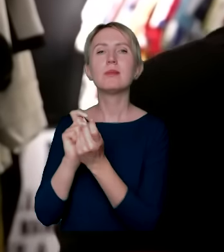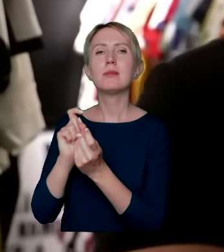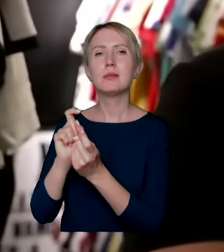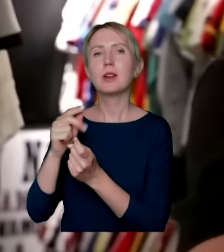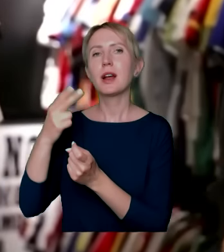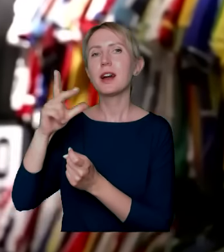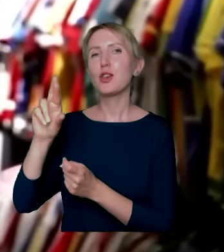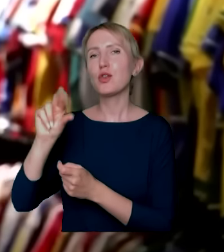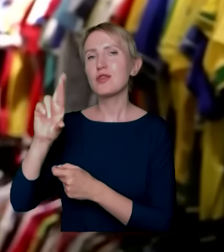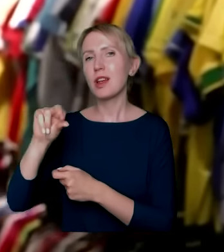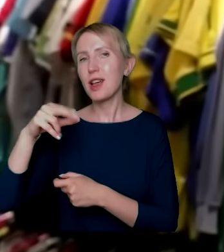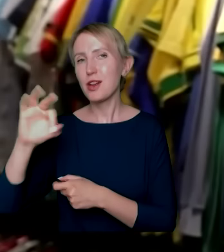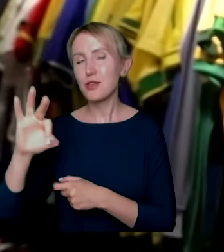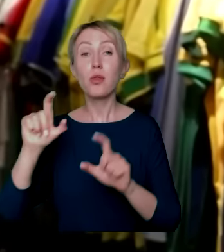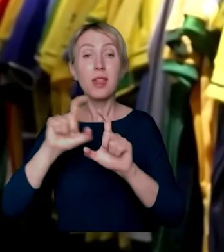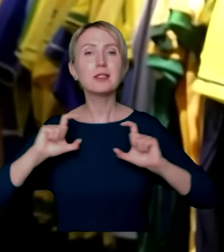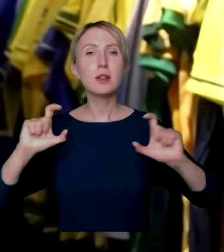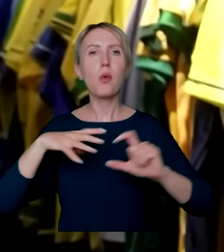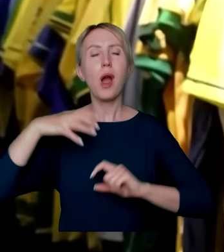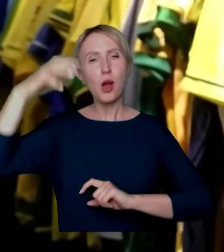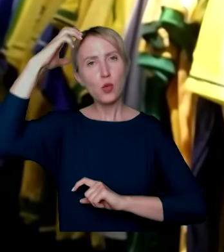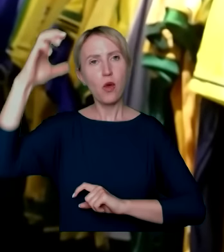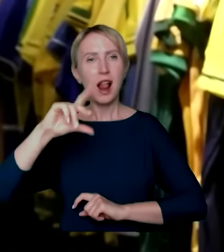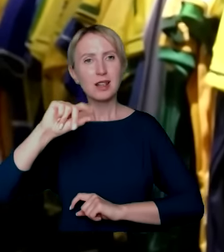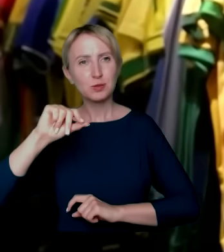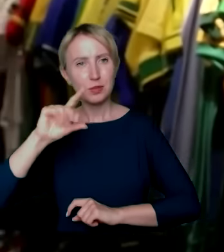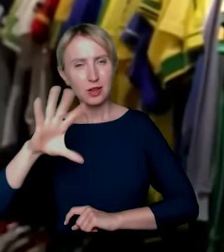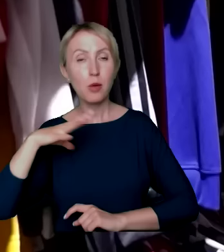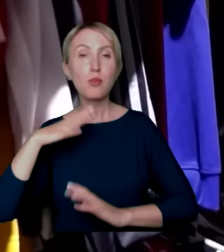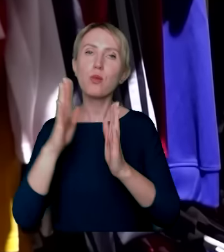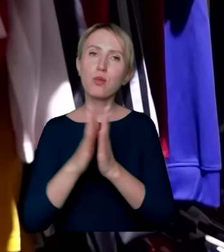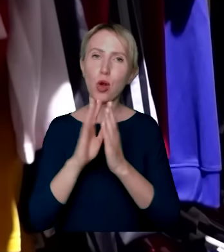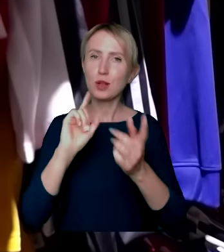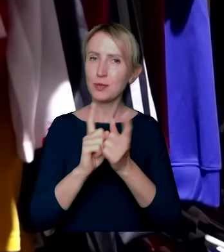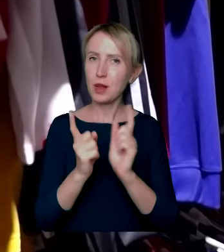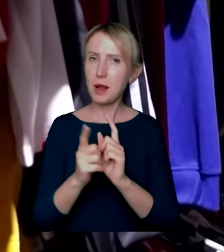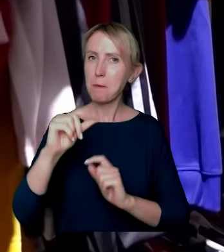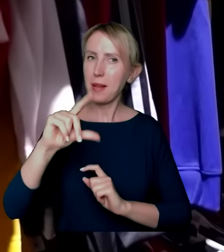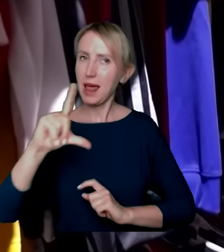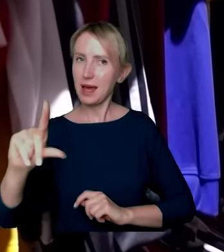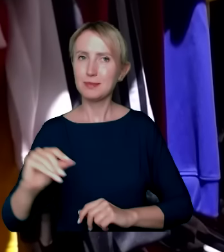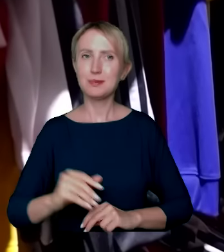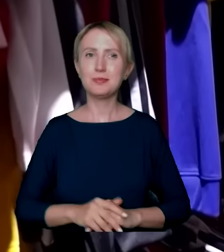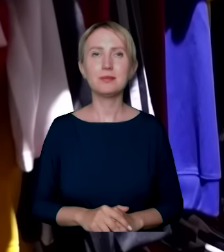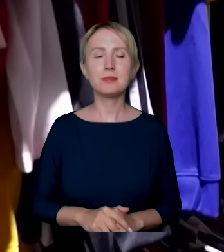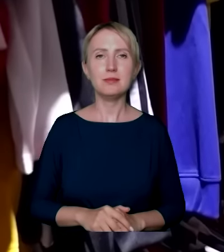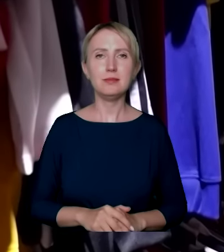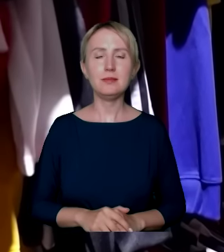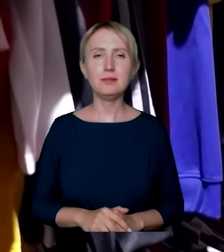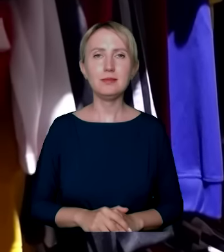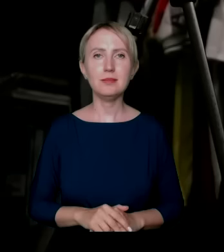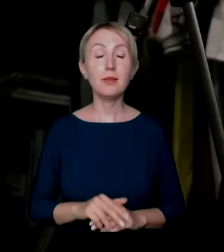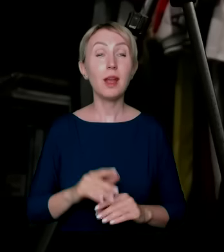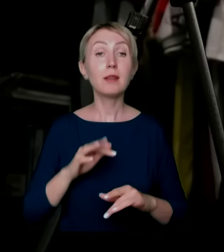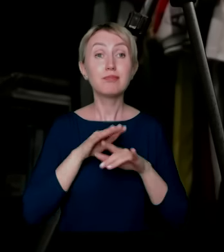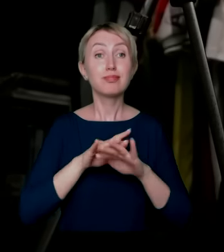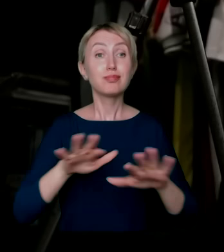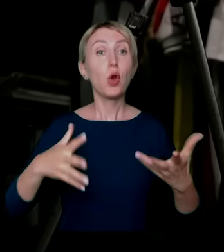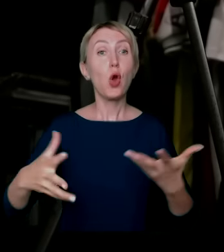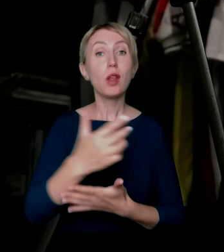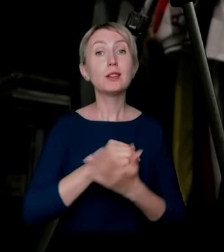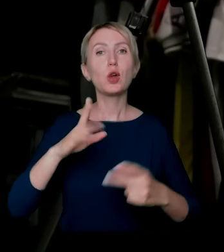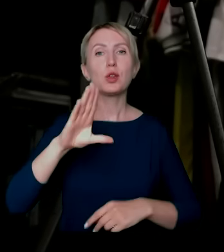Na stadionie była wtedy królowa Elżbieta, która poprosiła o spotkanie z Pele. Biorąc pod uwagę rosnącą sławę brazylijskiego kolekcjonera, czekamy aż